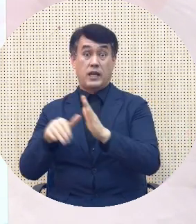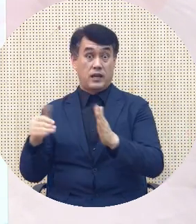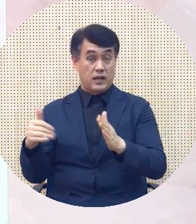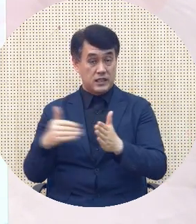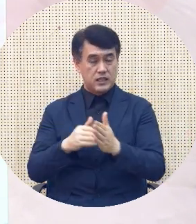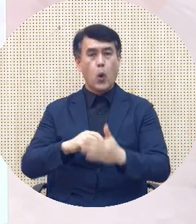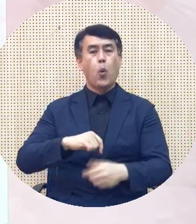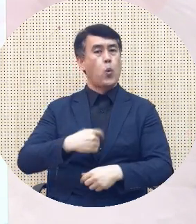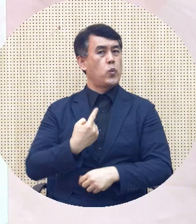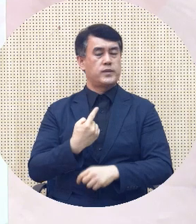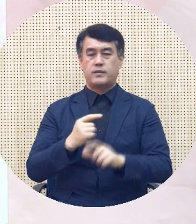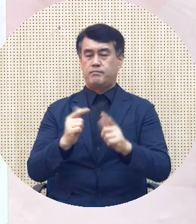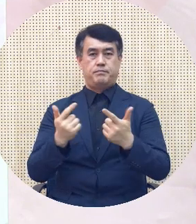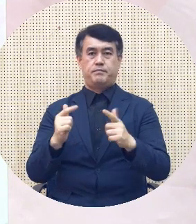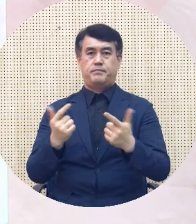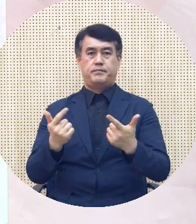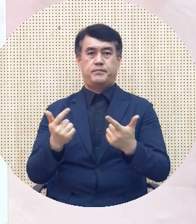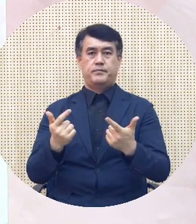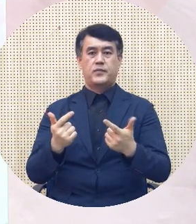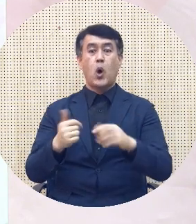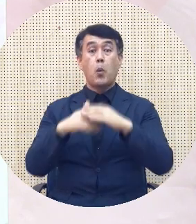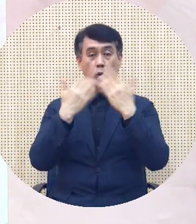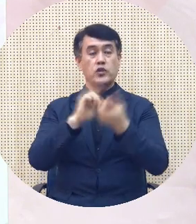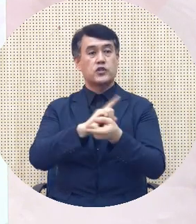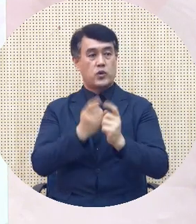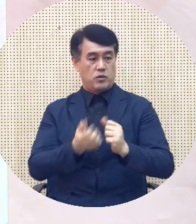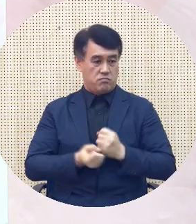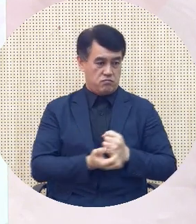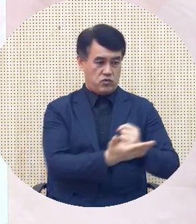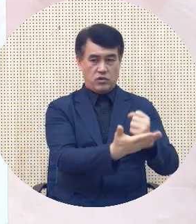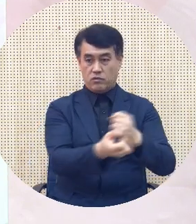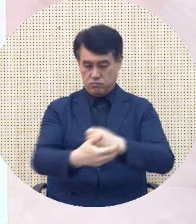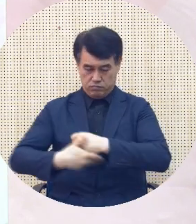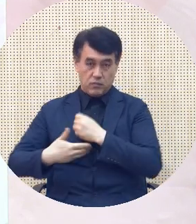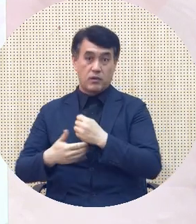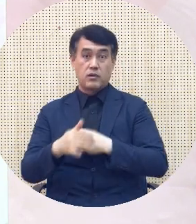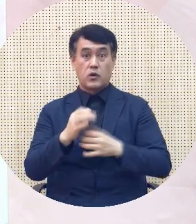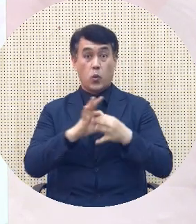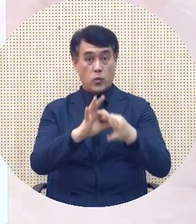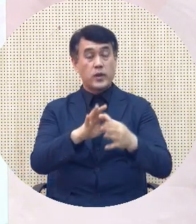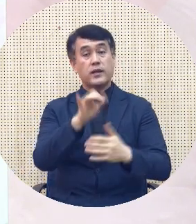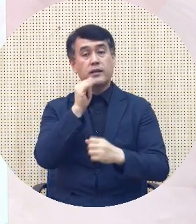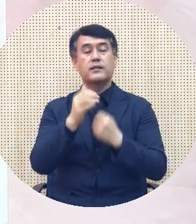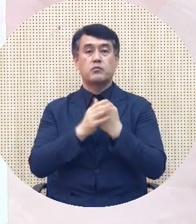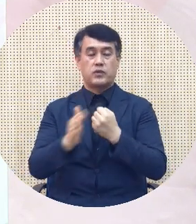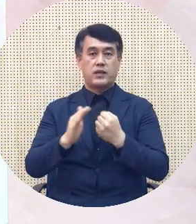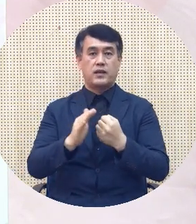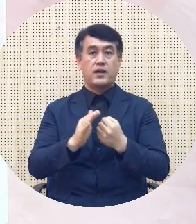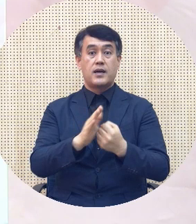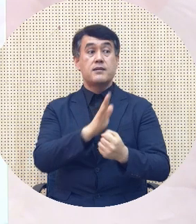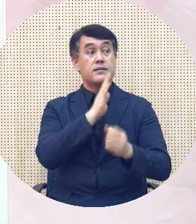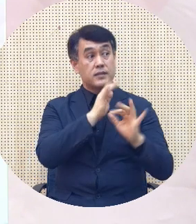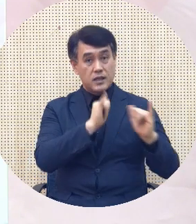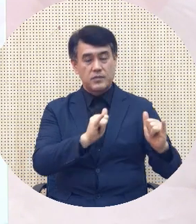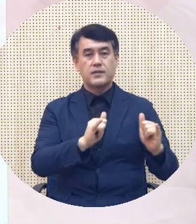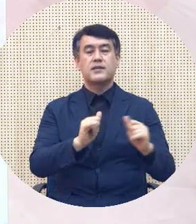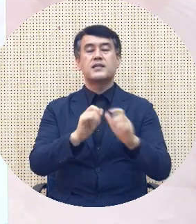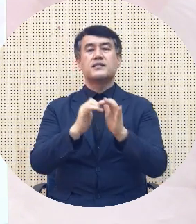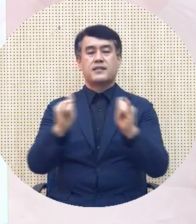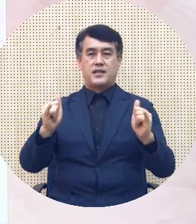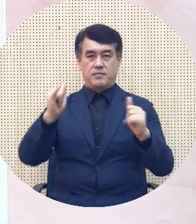없습니다. 모두가 영향을 주고받으며 관계하기에 당사자들이 인간답게 살 수